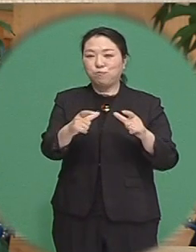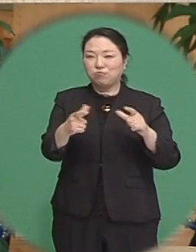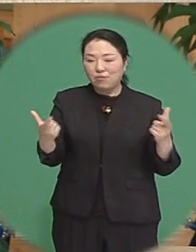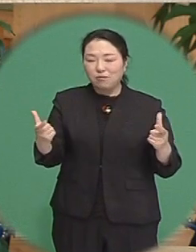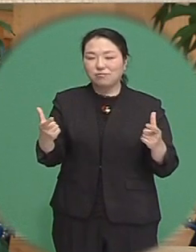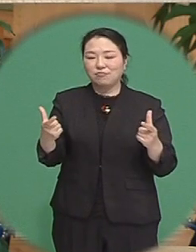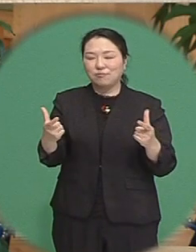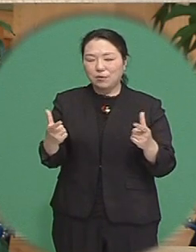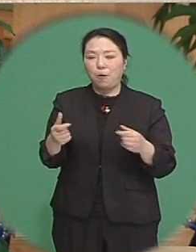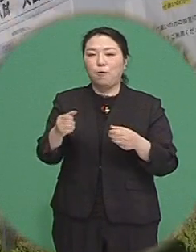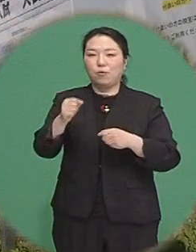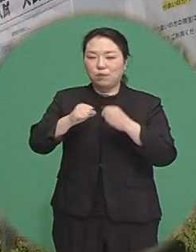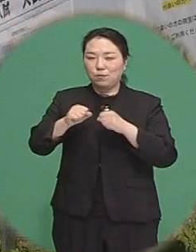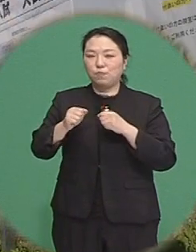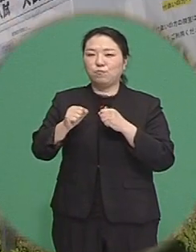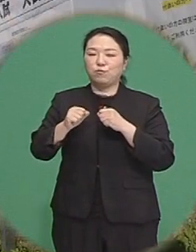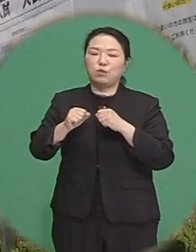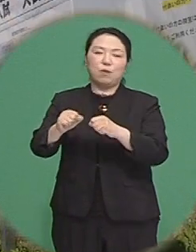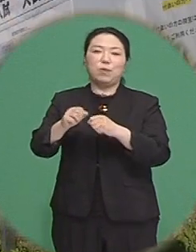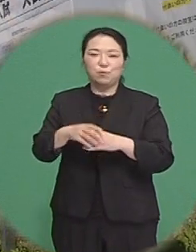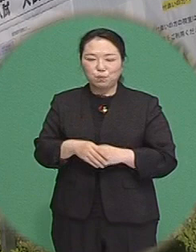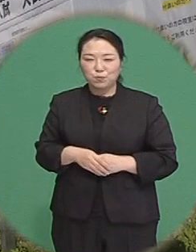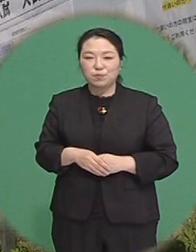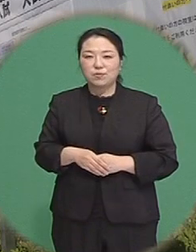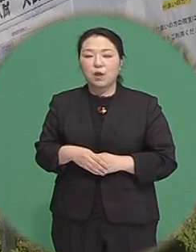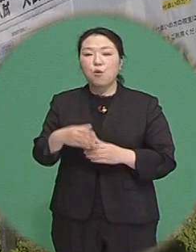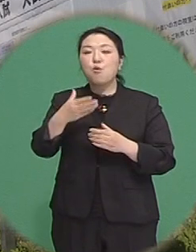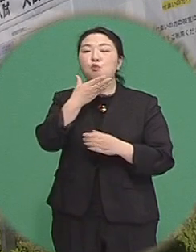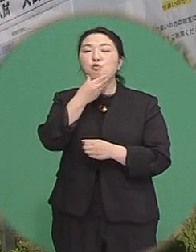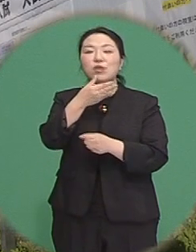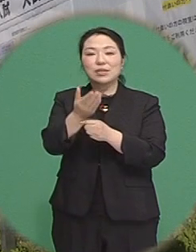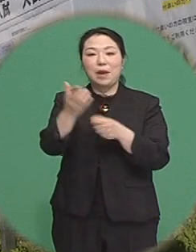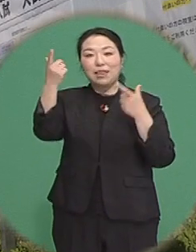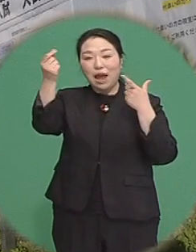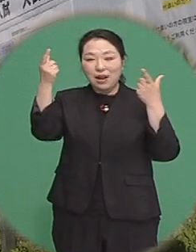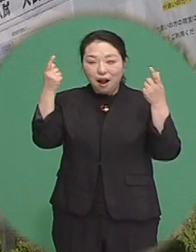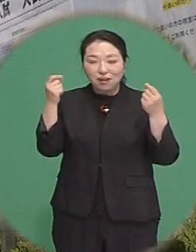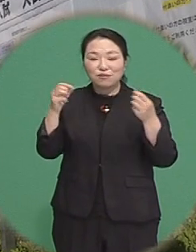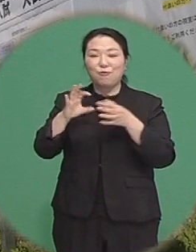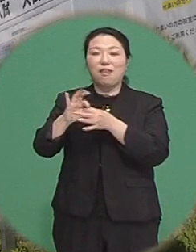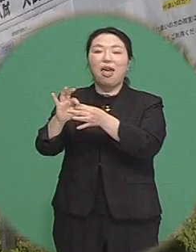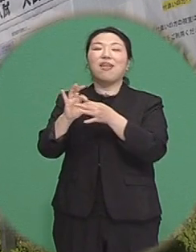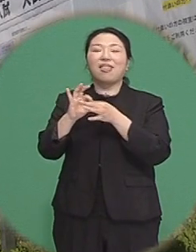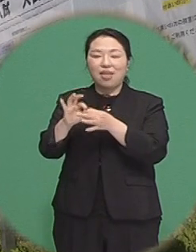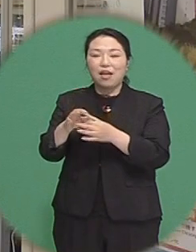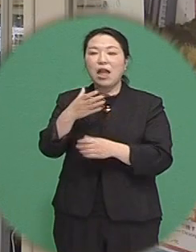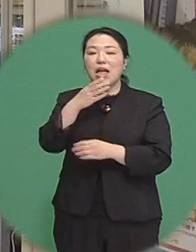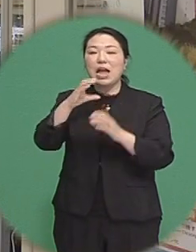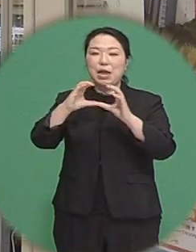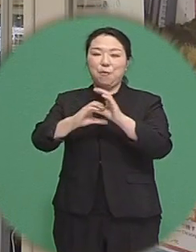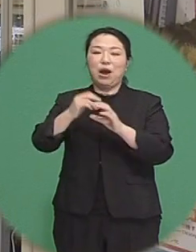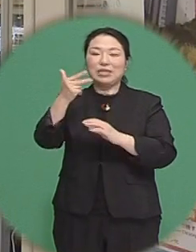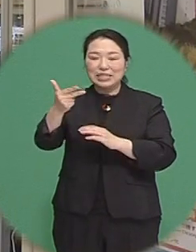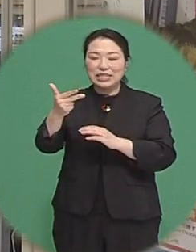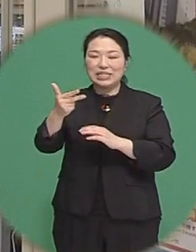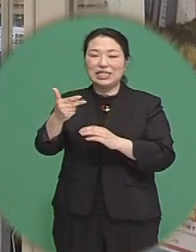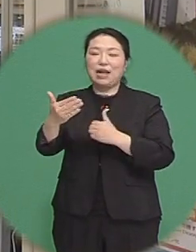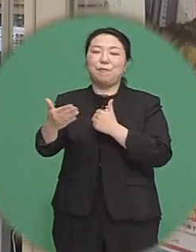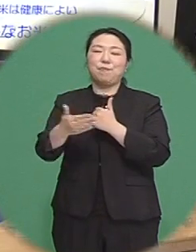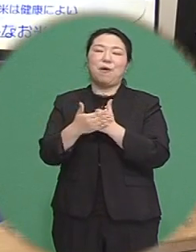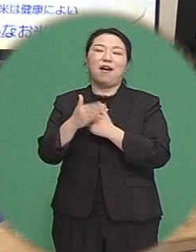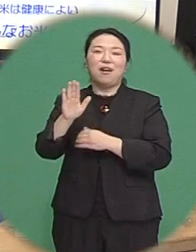取り組んでいきます福島大学職能がくるりとの連携は本市農業振興において大変重要なもの